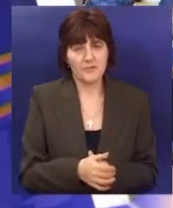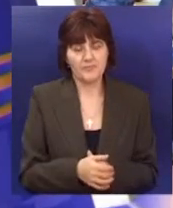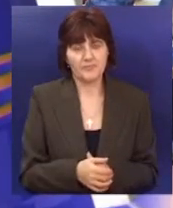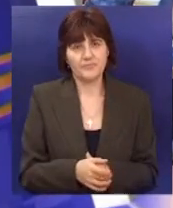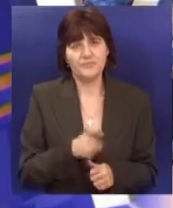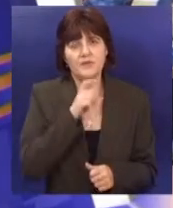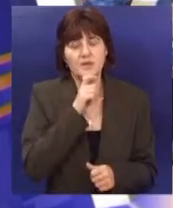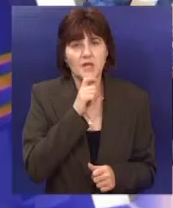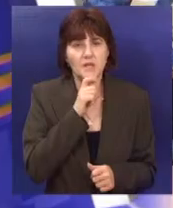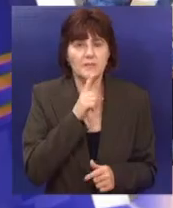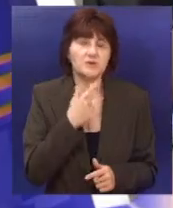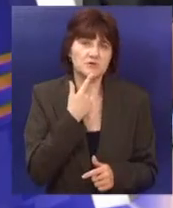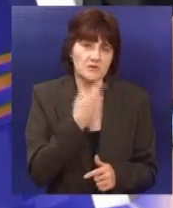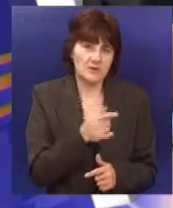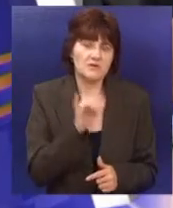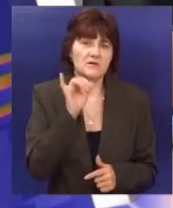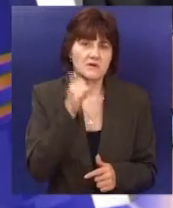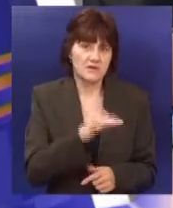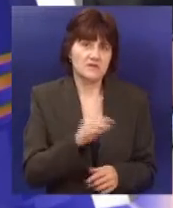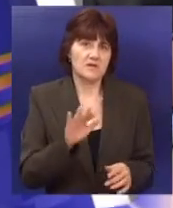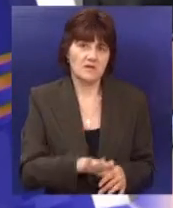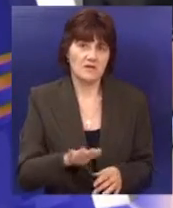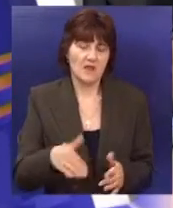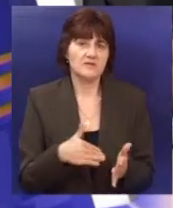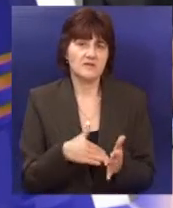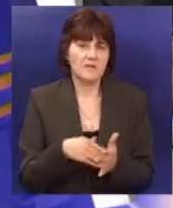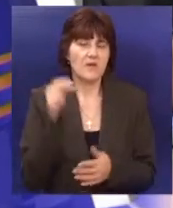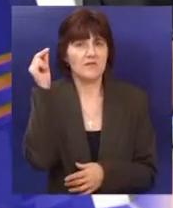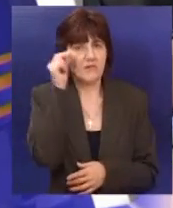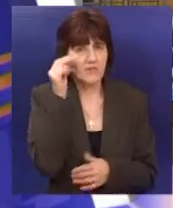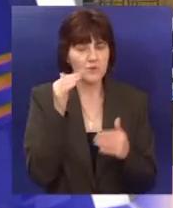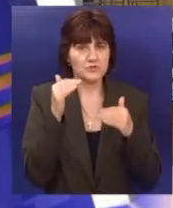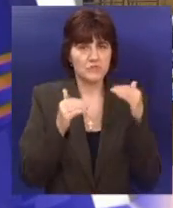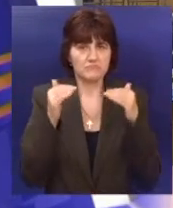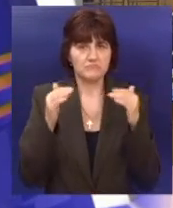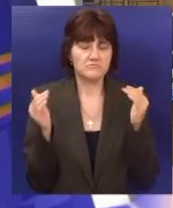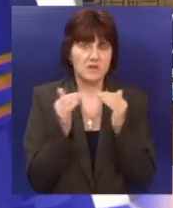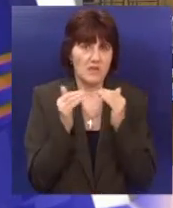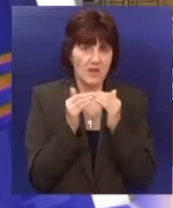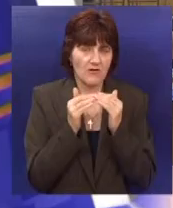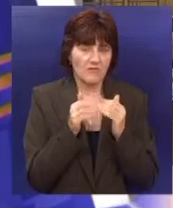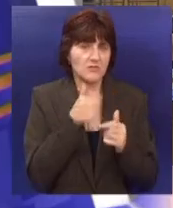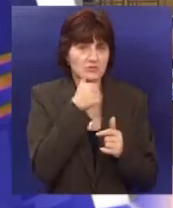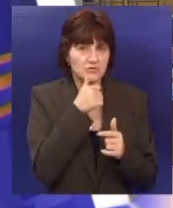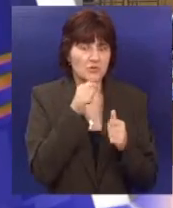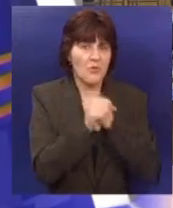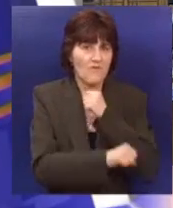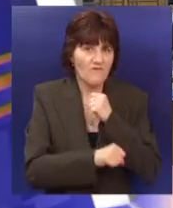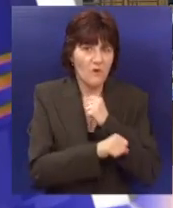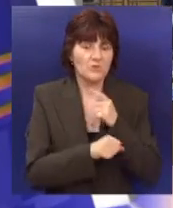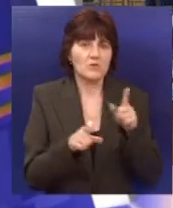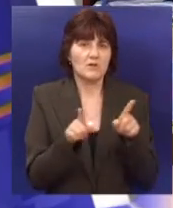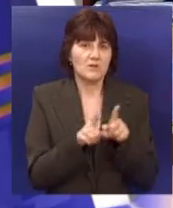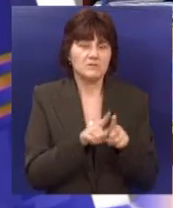septembra. Cilj učenja mađarskog jezika kao izbornog predmeta jeste da deca savladaju ovaj jezik kako bi bila radno konkurentna u Subotici, što